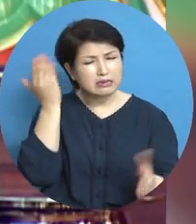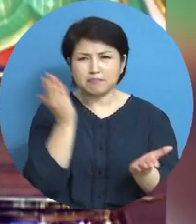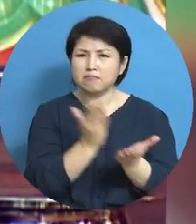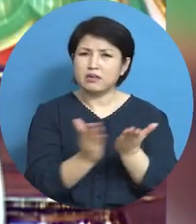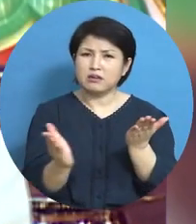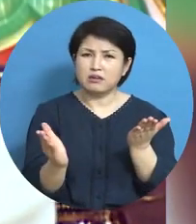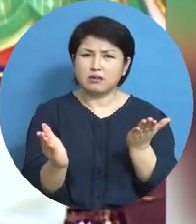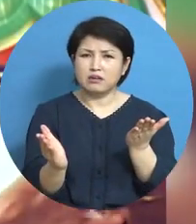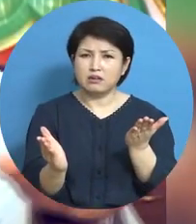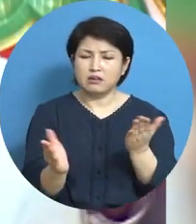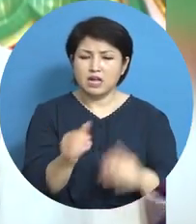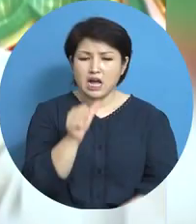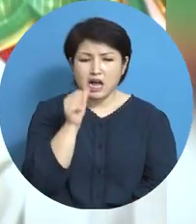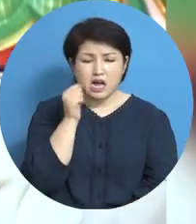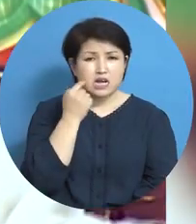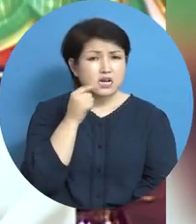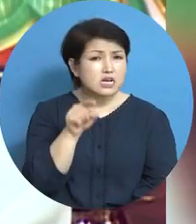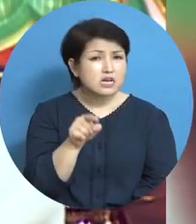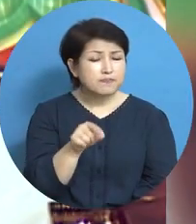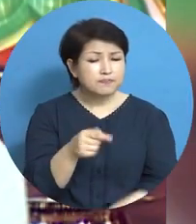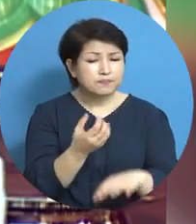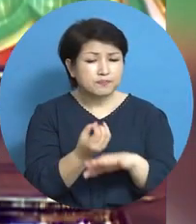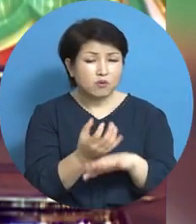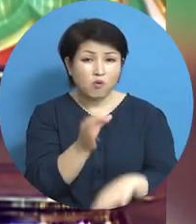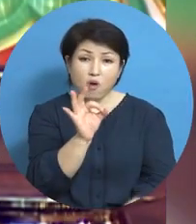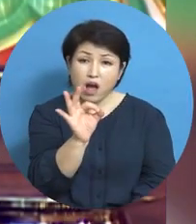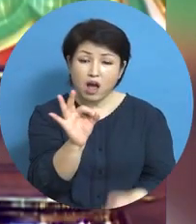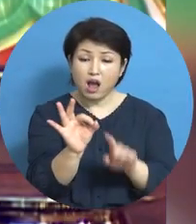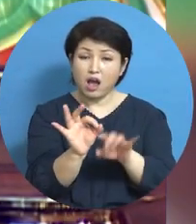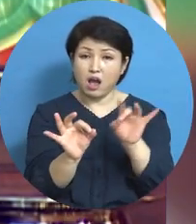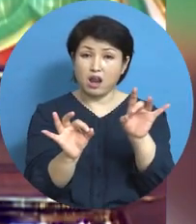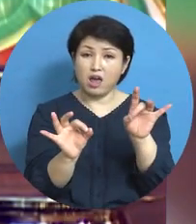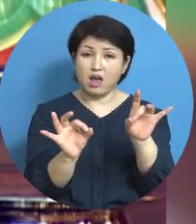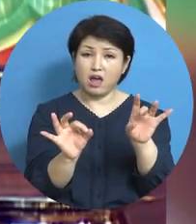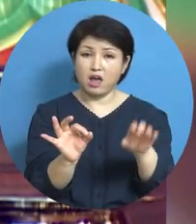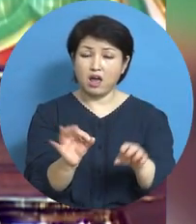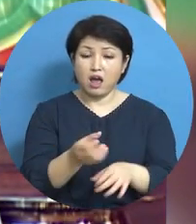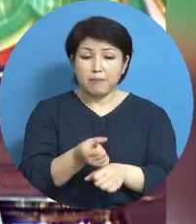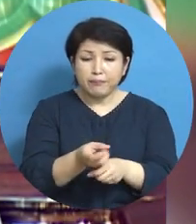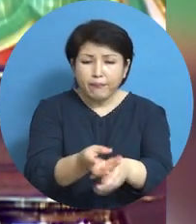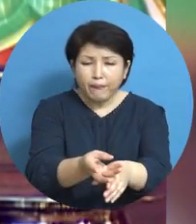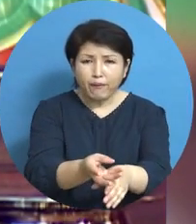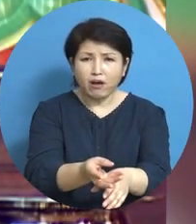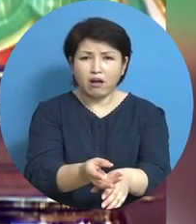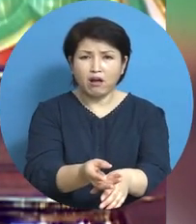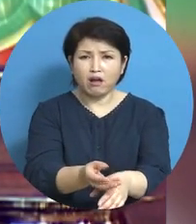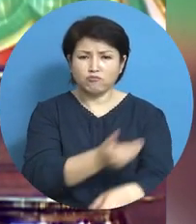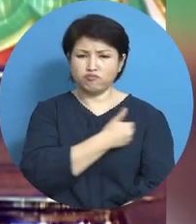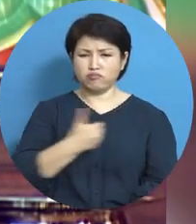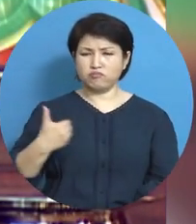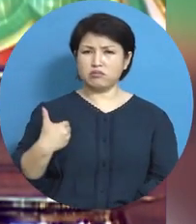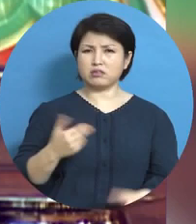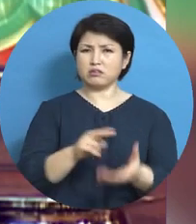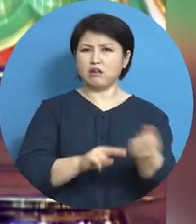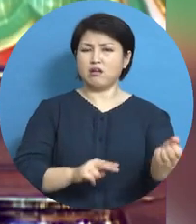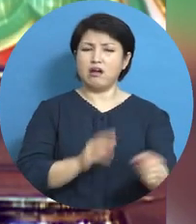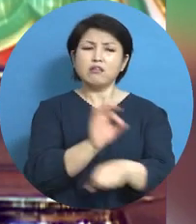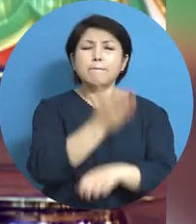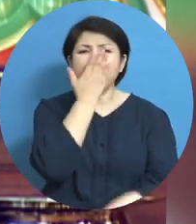금화 한 입만 해도 땅을 말하면 수백 평 살 텐데,